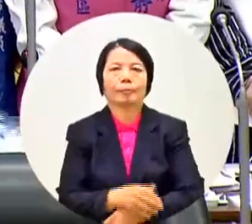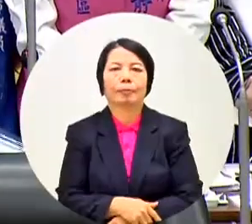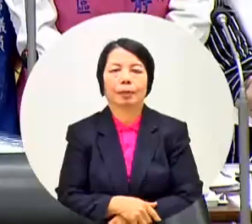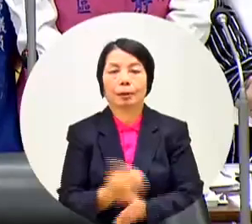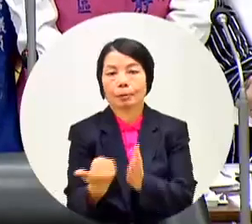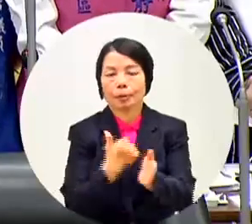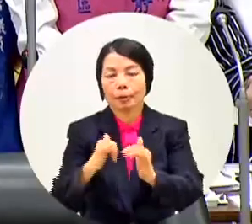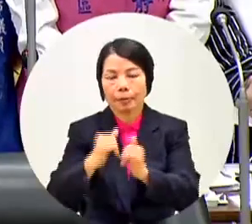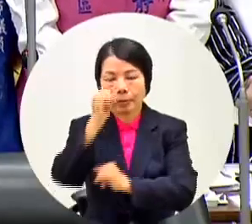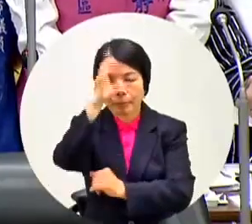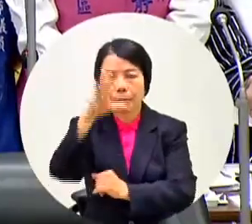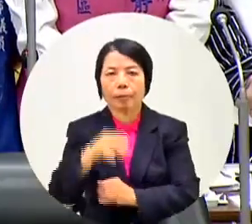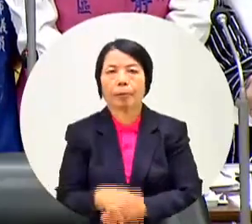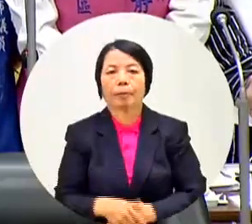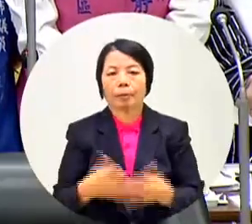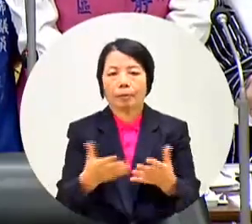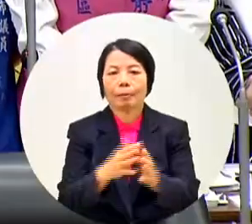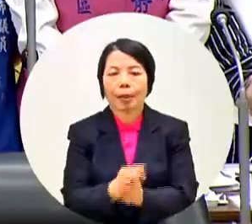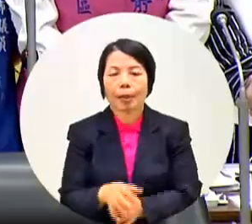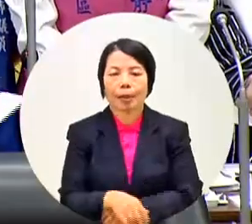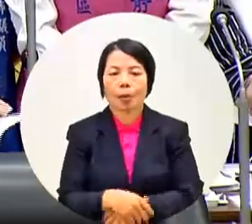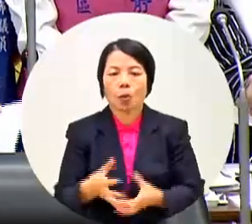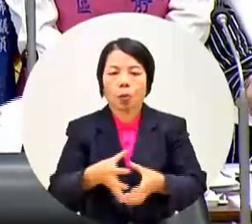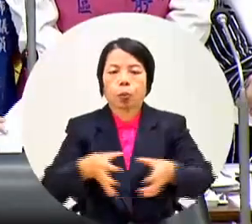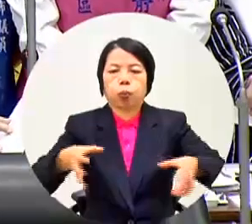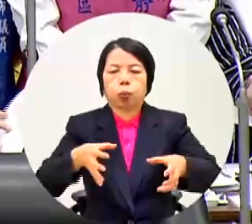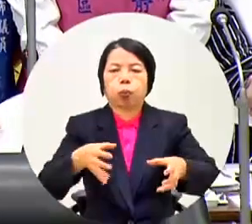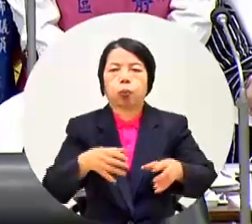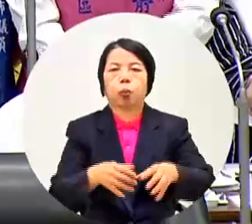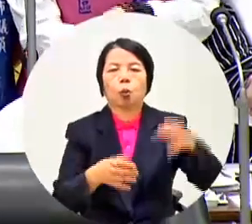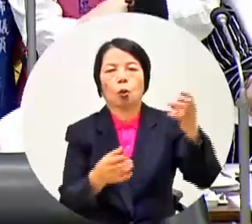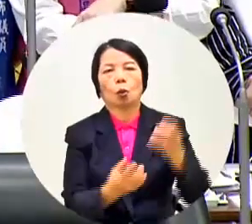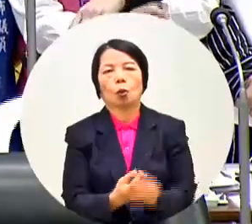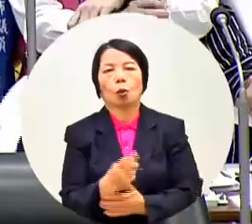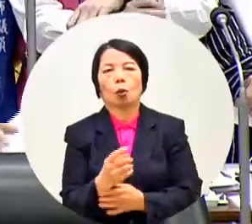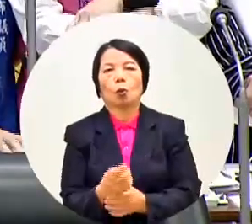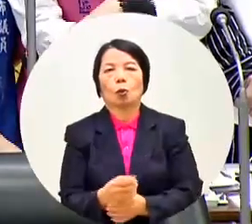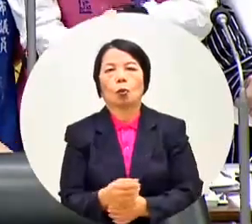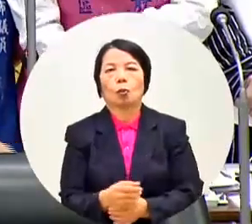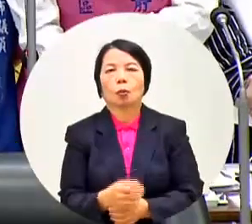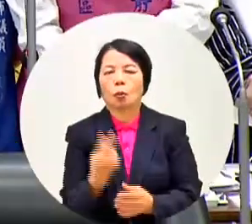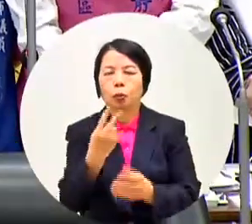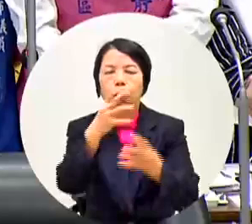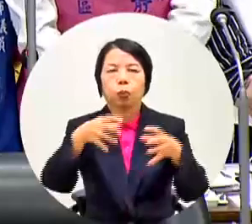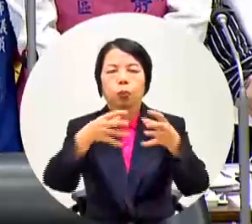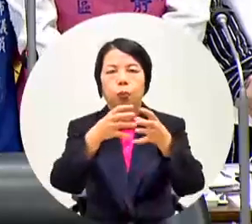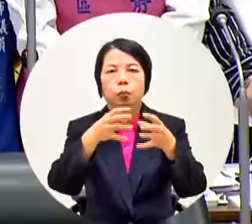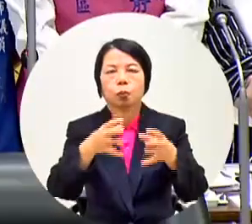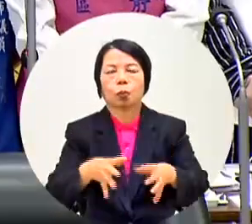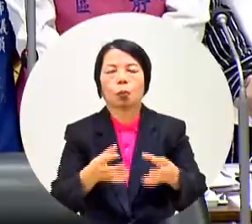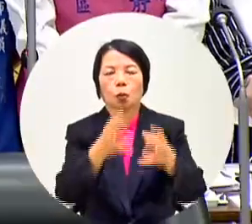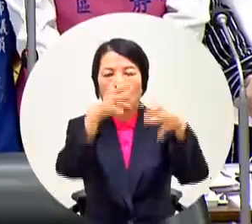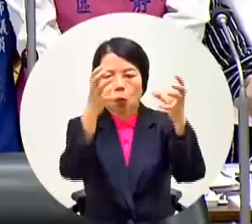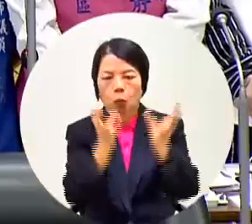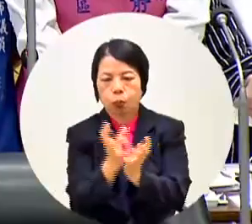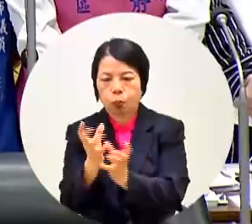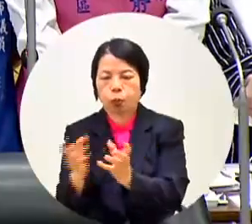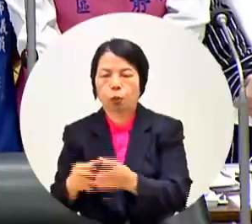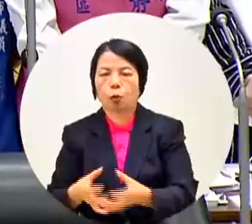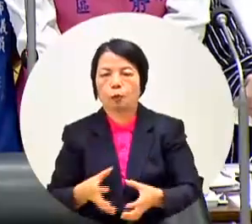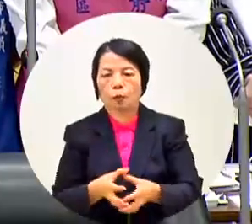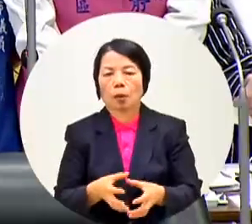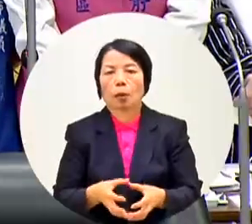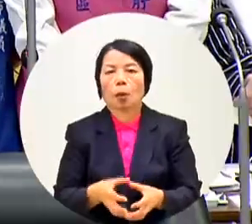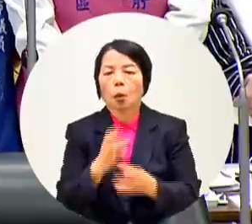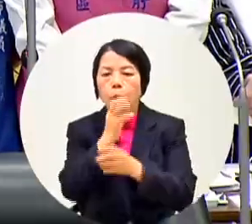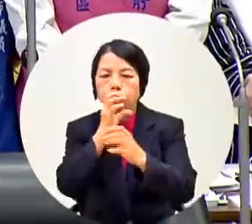在戳，我觉得第一个要戳的是民进党在高雄执政20年，说高雄变成宜